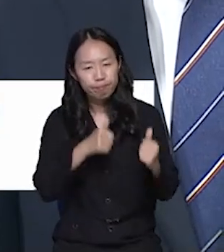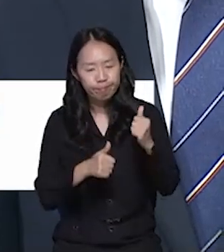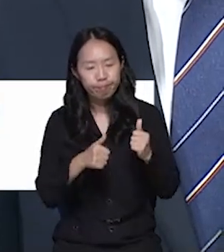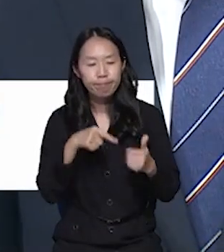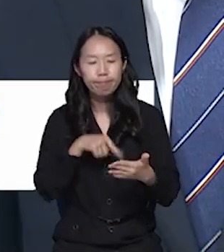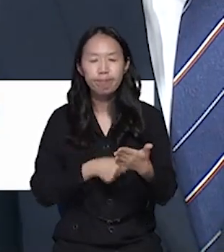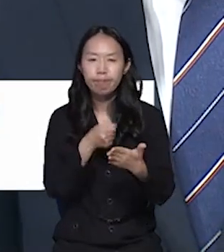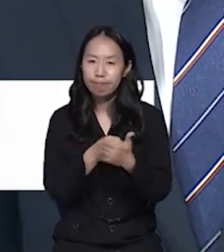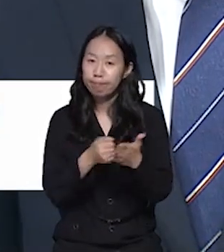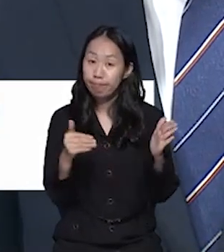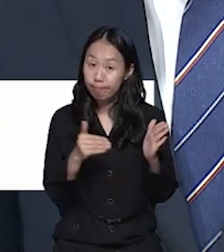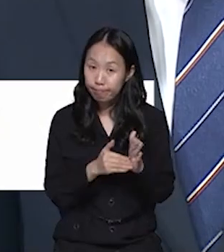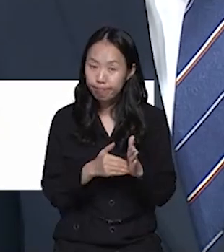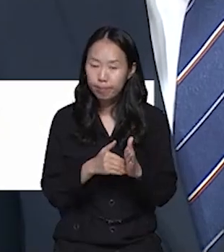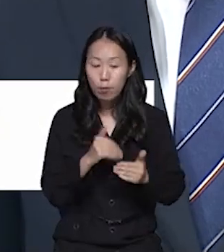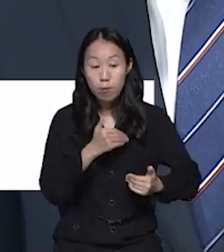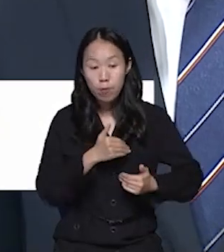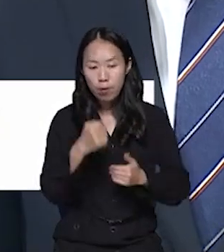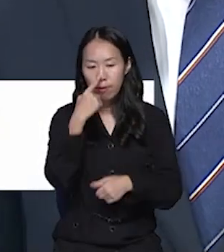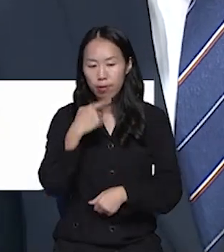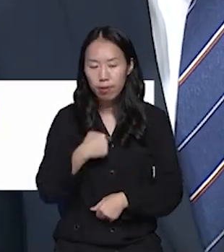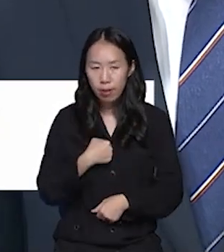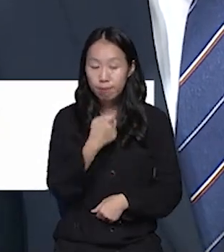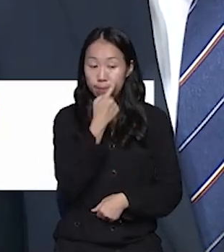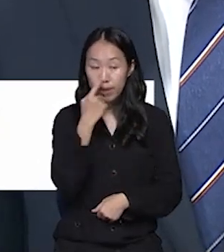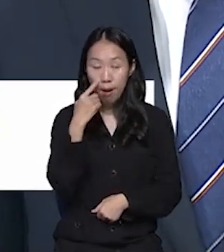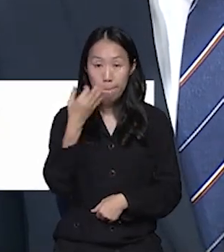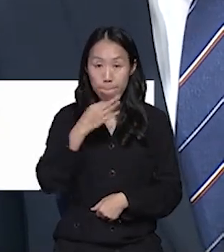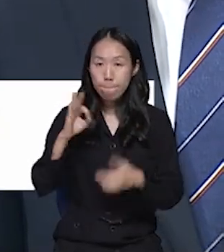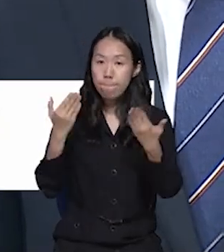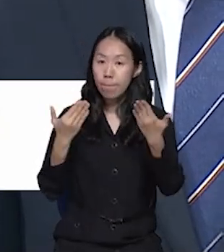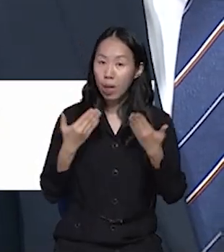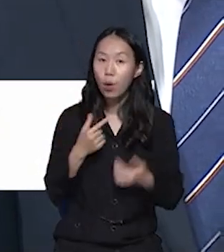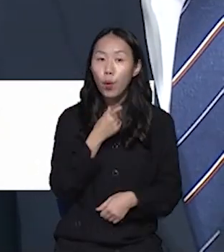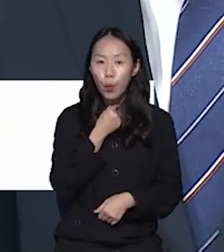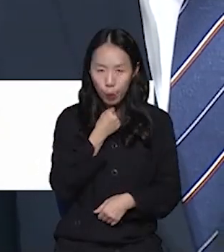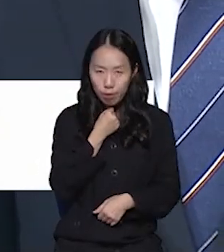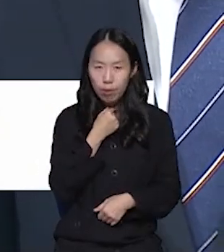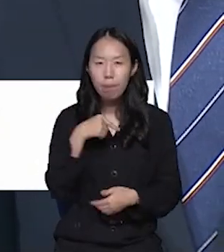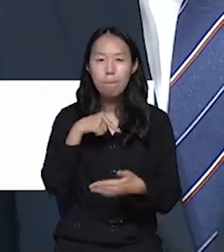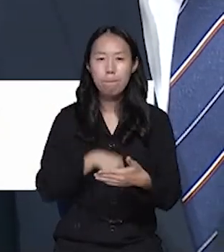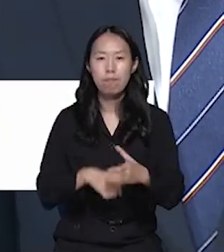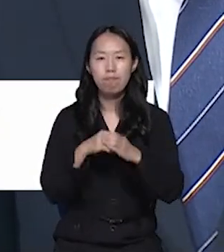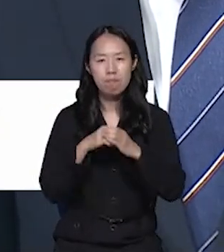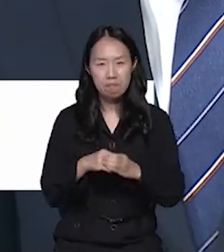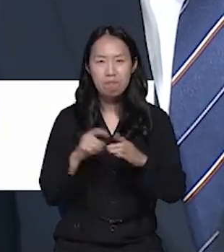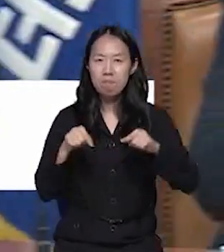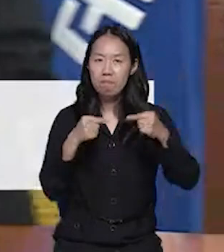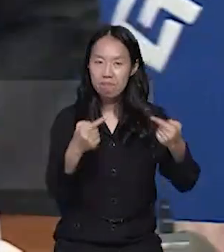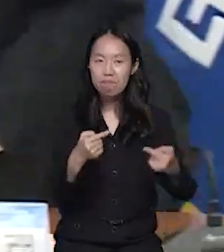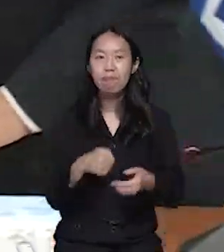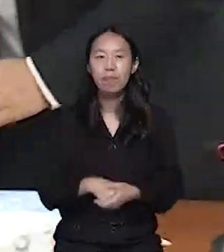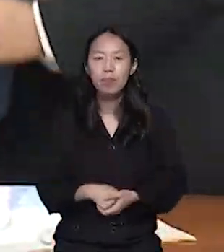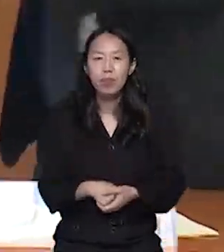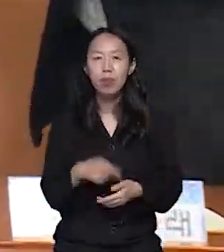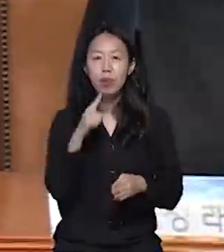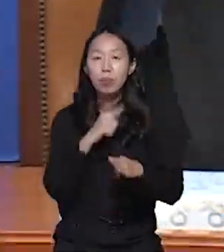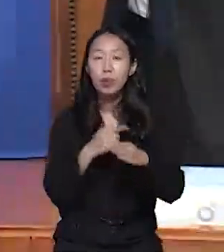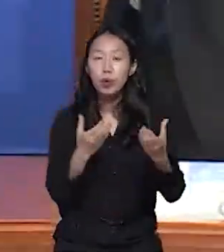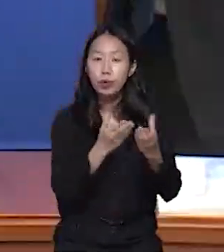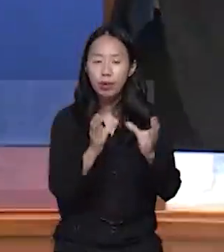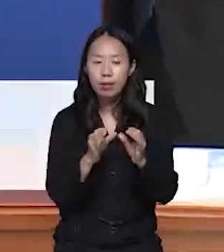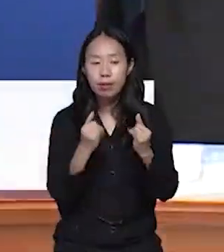과정에서 제가 검증을 받을 겁니다 예 그런 부분에 대서 제가 자신있게 응하도록 하겠습니다 민주당의